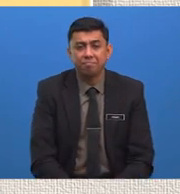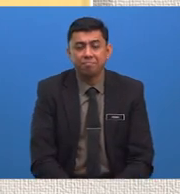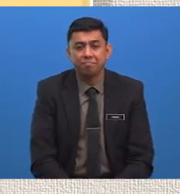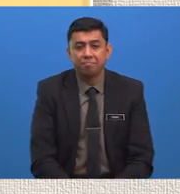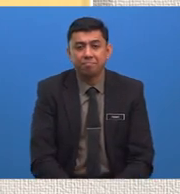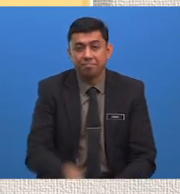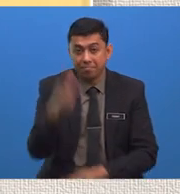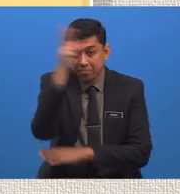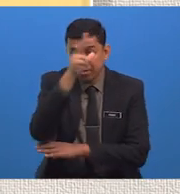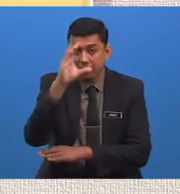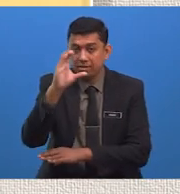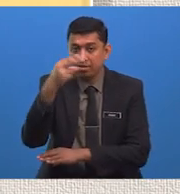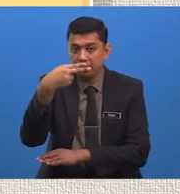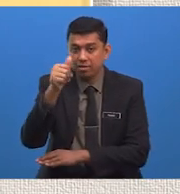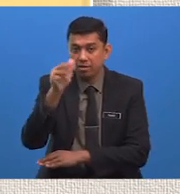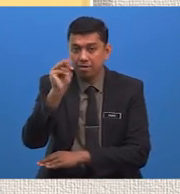Adakah kerajaan Champa?